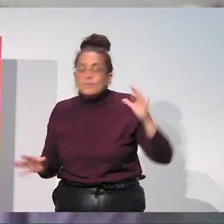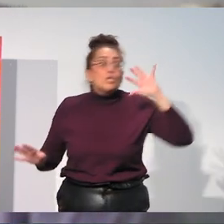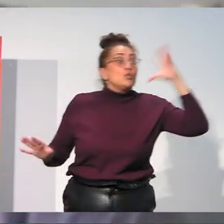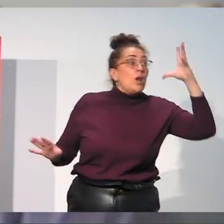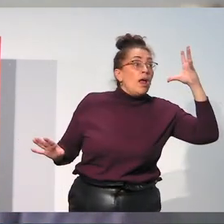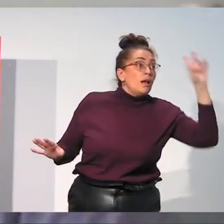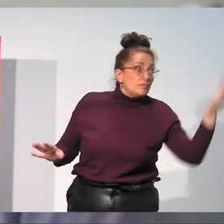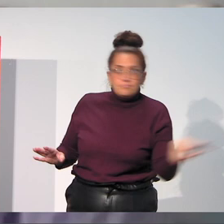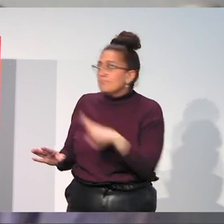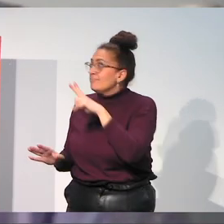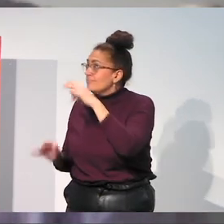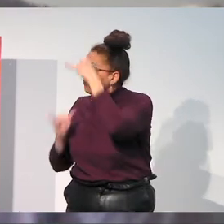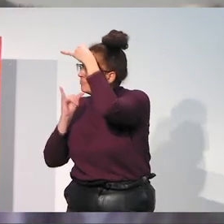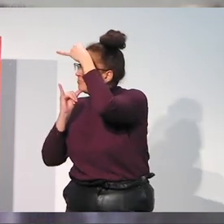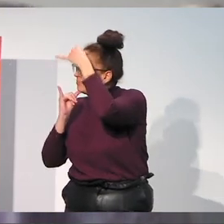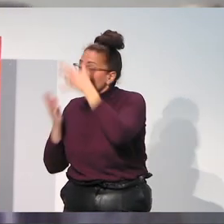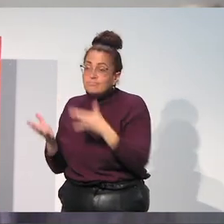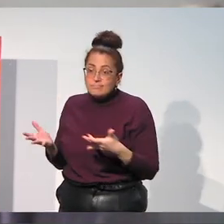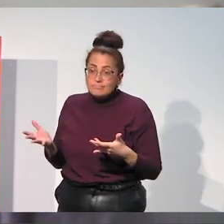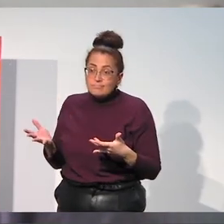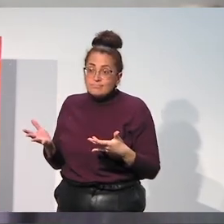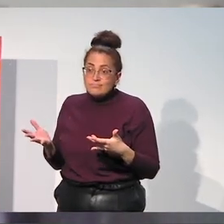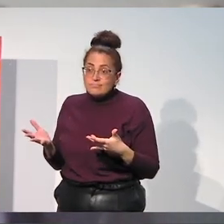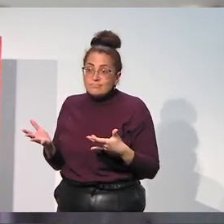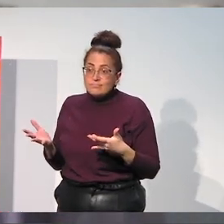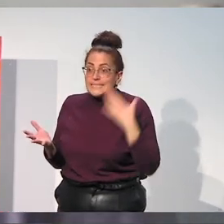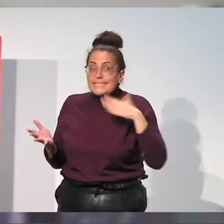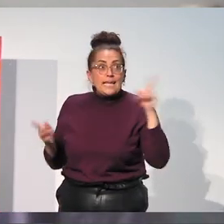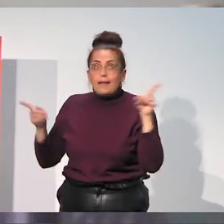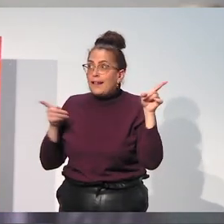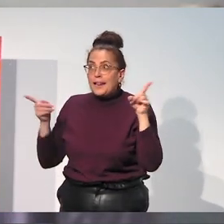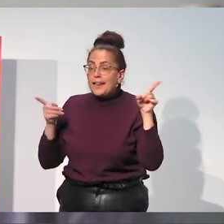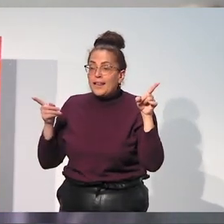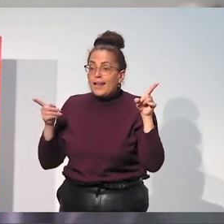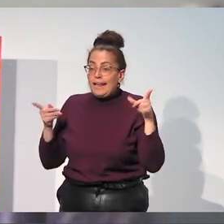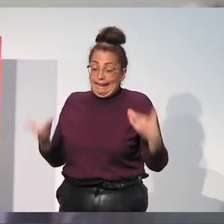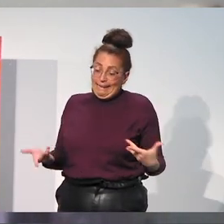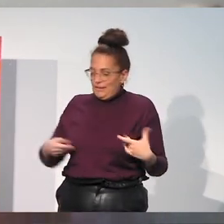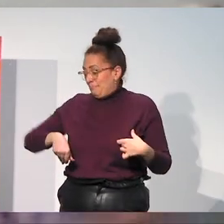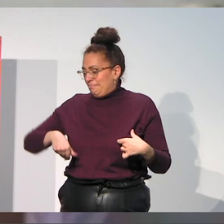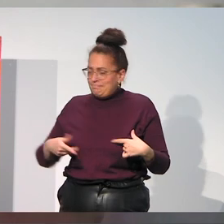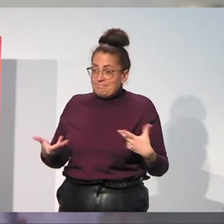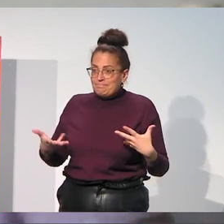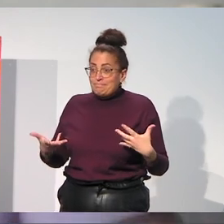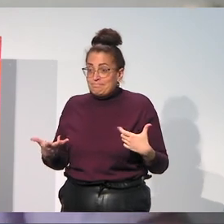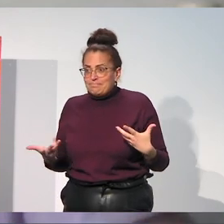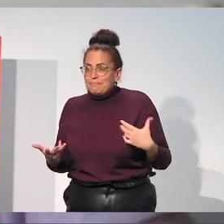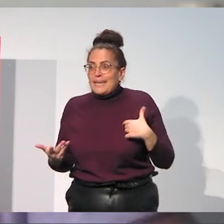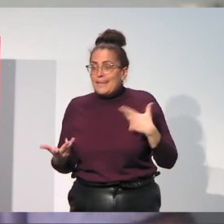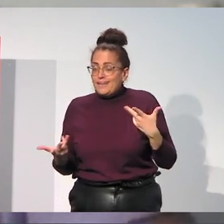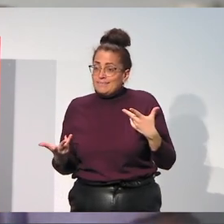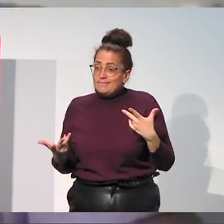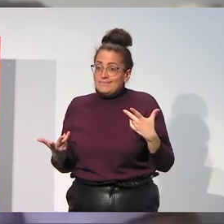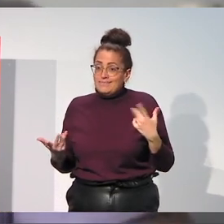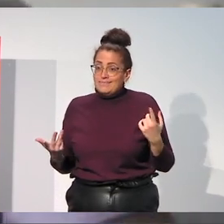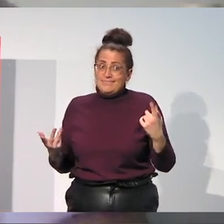comme ça je vois qu'on... De deux choses, l'une, l'autre c'est le Soleil. Mais on n'a pas eu le temps, en effet, de parler de la Lune, non, qui sont opposées. Et